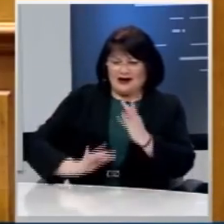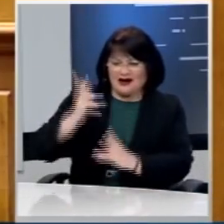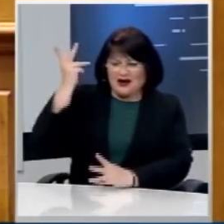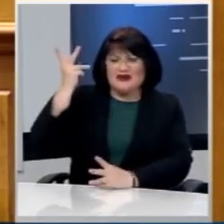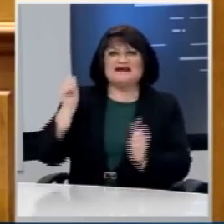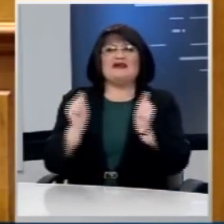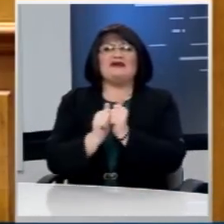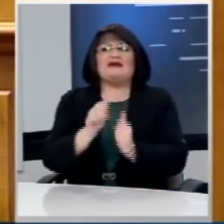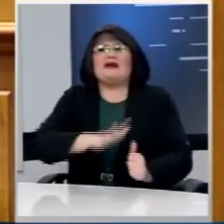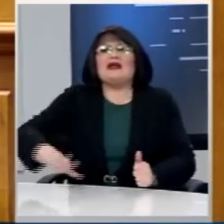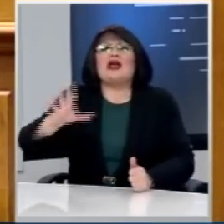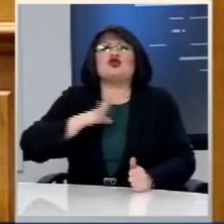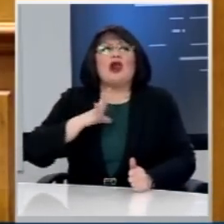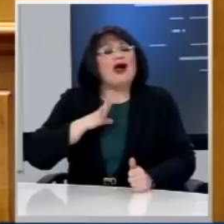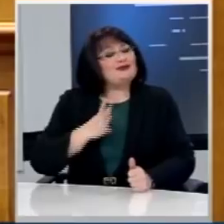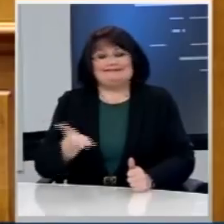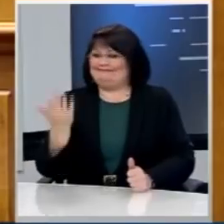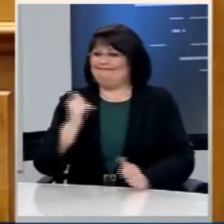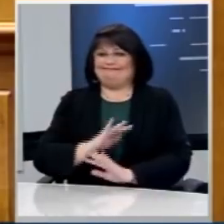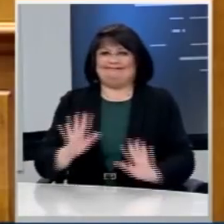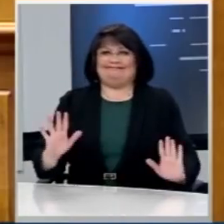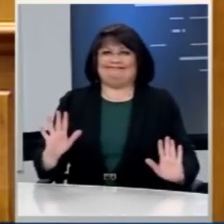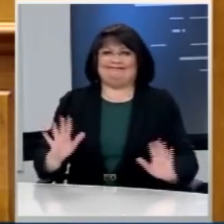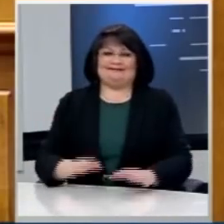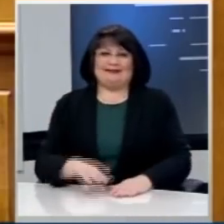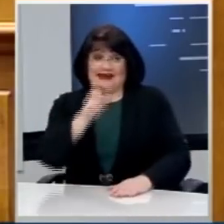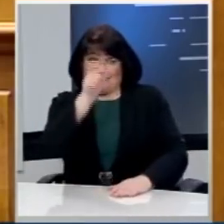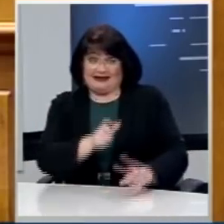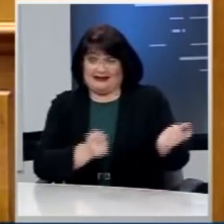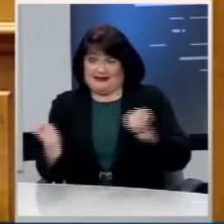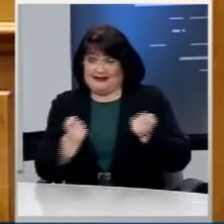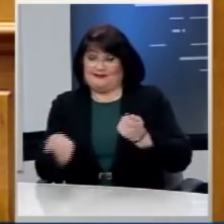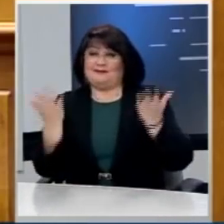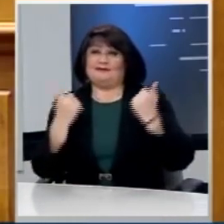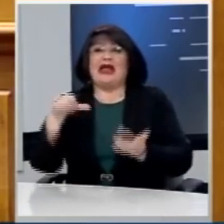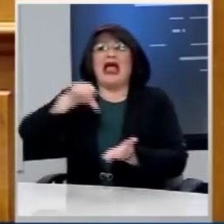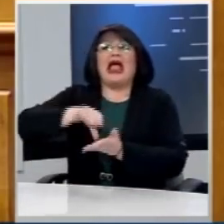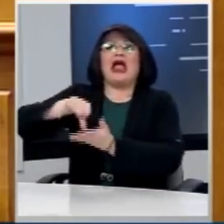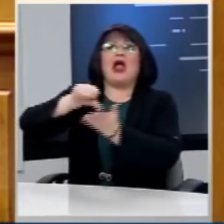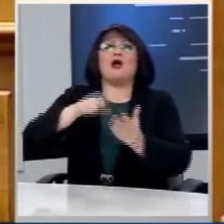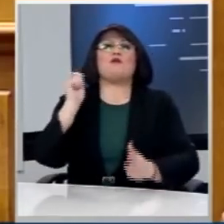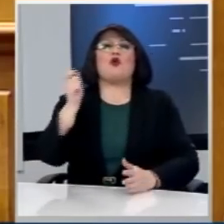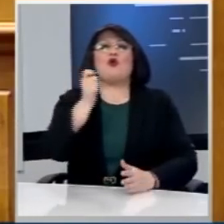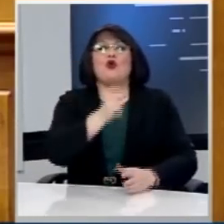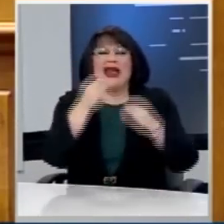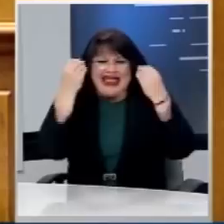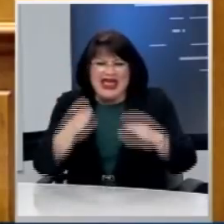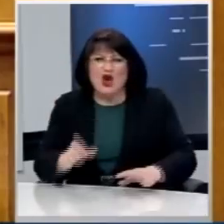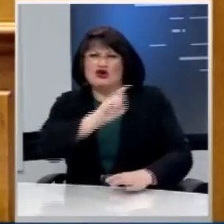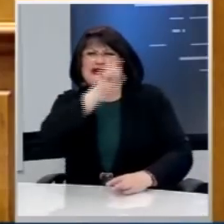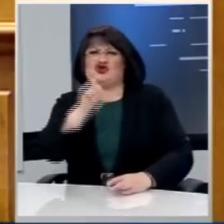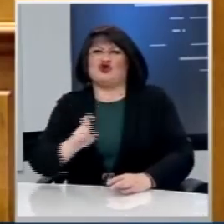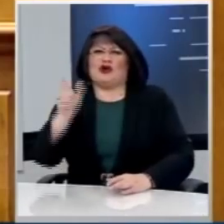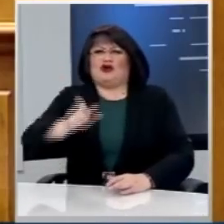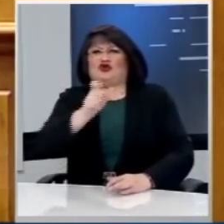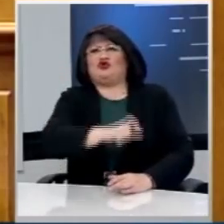είναι φιλολαϊκή και δεν θα μπορούσε να είναι μέσα στο τιμόνι. Η αστική πολιτική οδηγεί στην επιδείνωση της ζωής του λαού